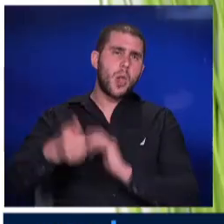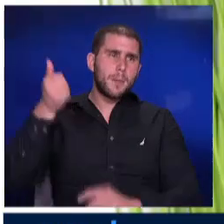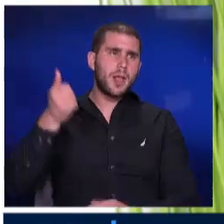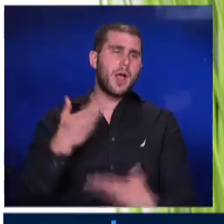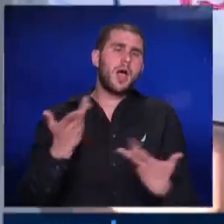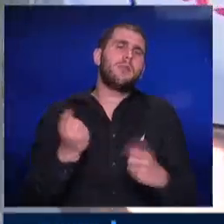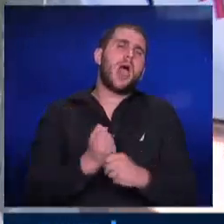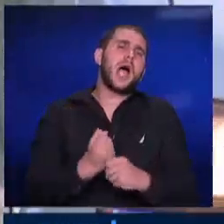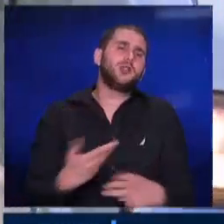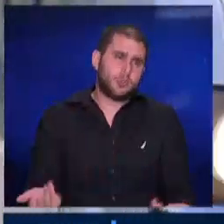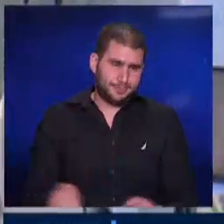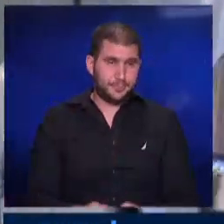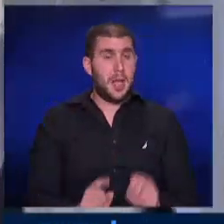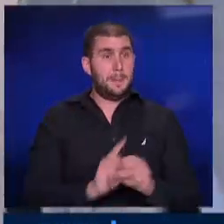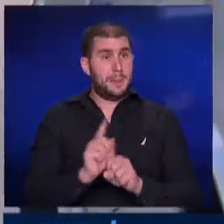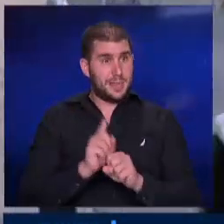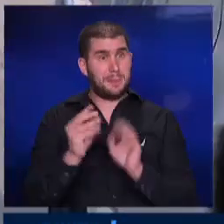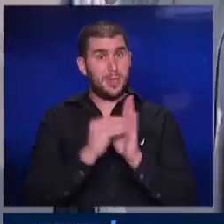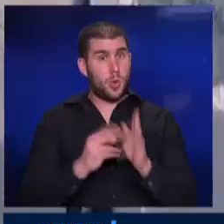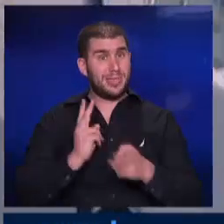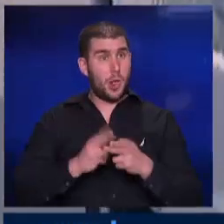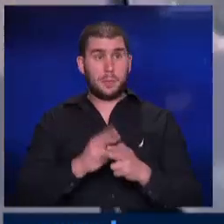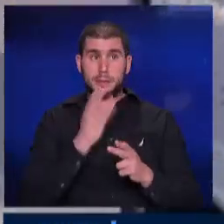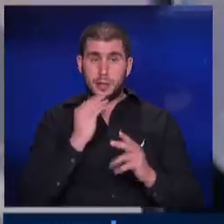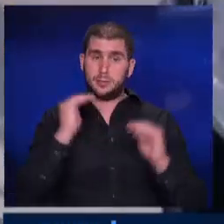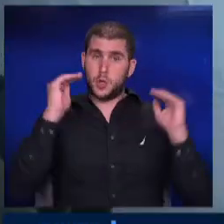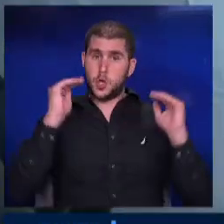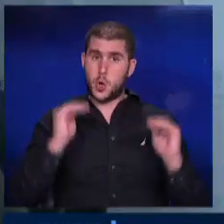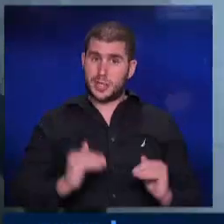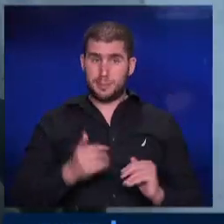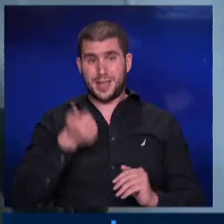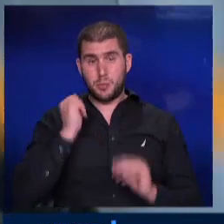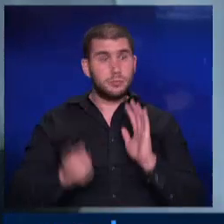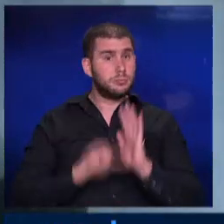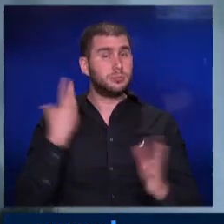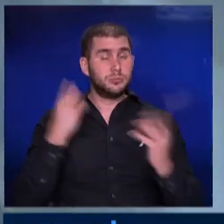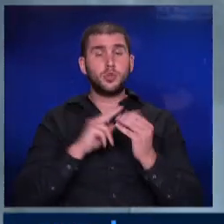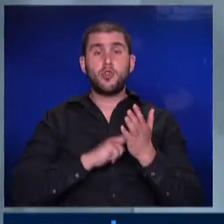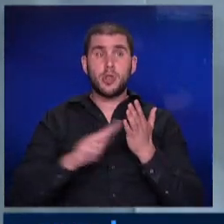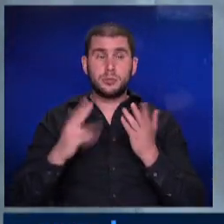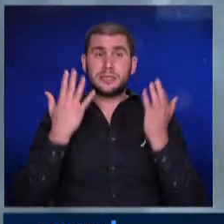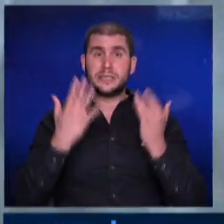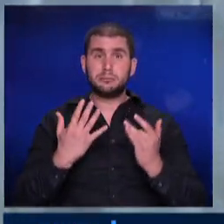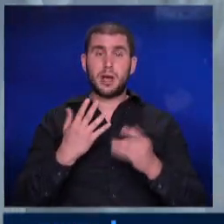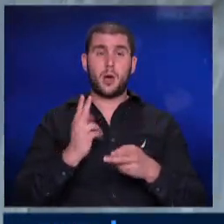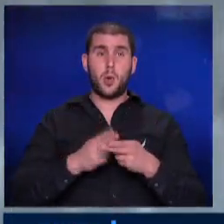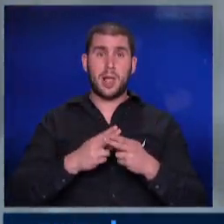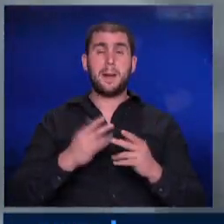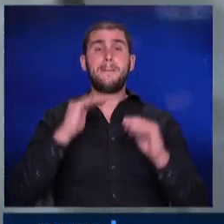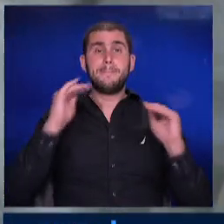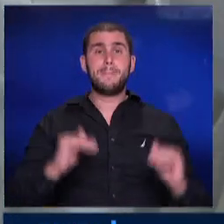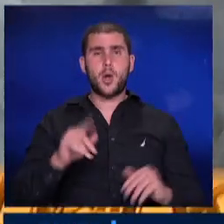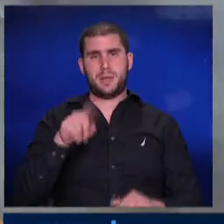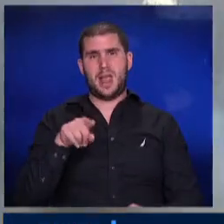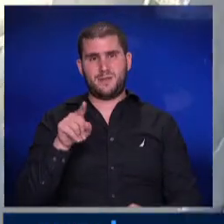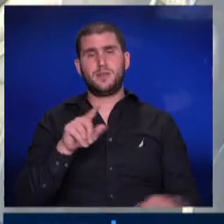מה לעשות כרגע. בינתיים נתוני התחלואה בישראל ממשיכים לרדת. אתמול לראשונה זה שלושה חודשים, מספר המאומתים היומי ירד מתחת לאלף